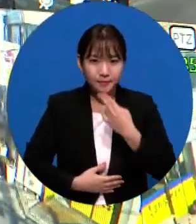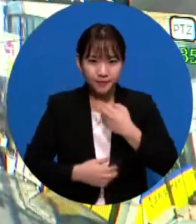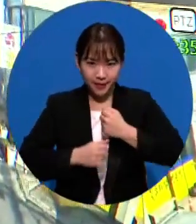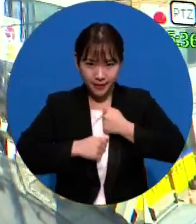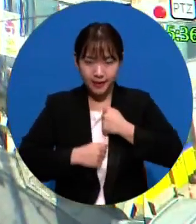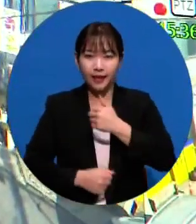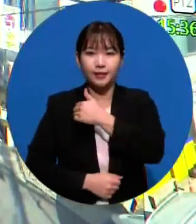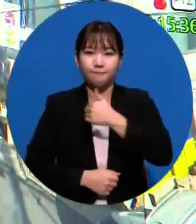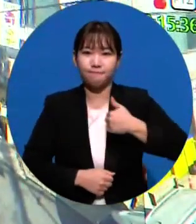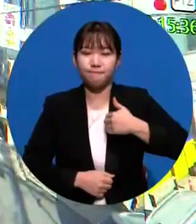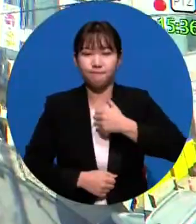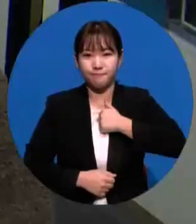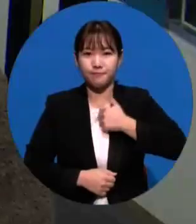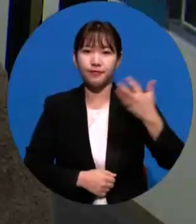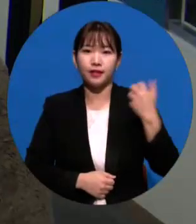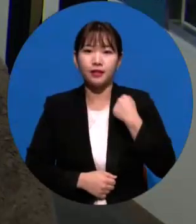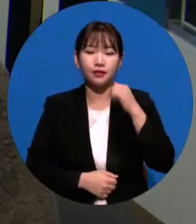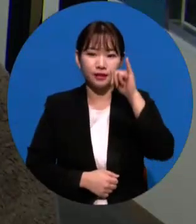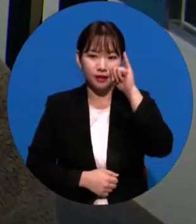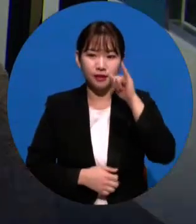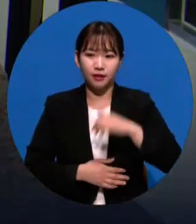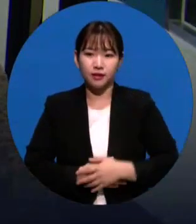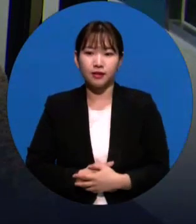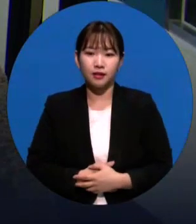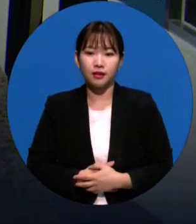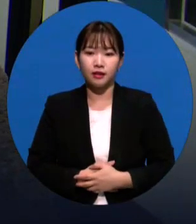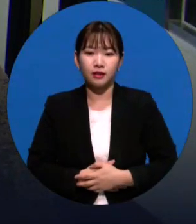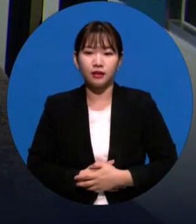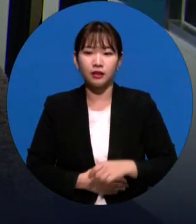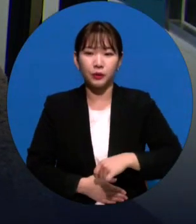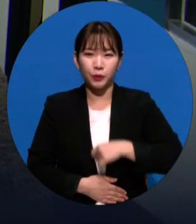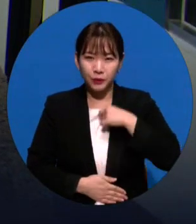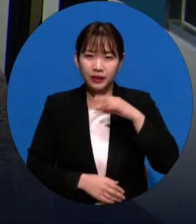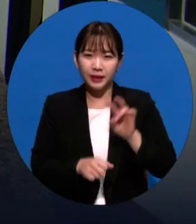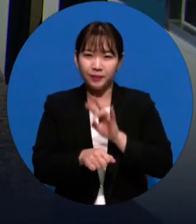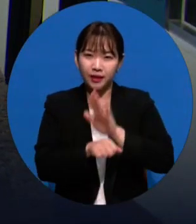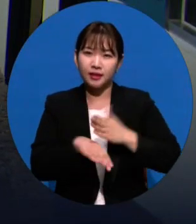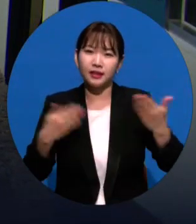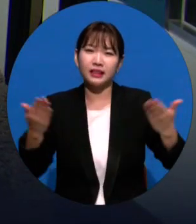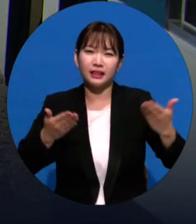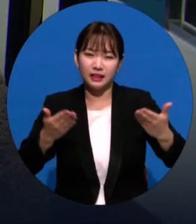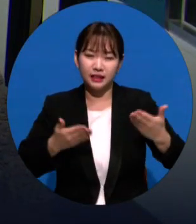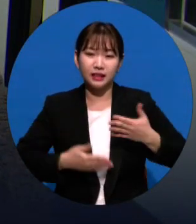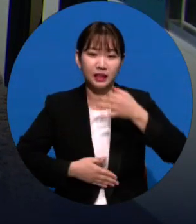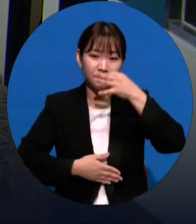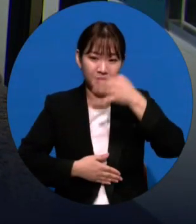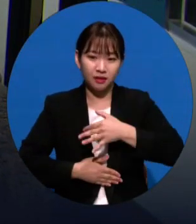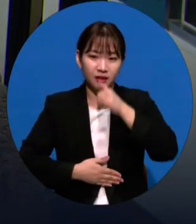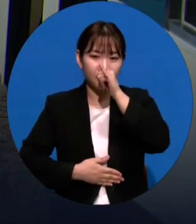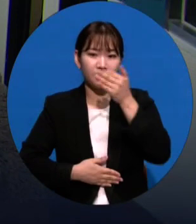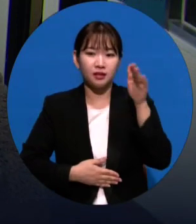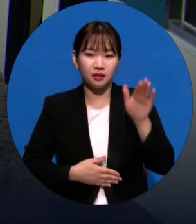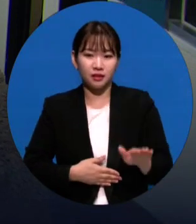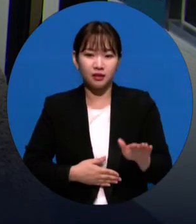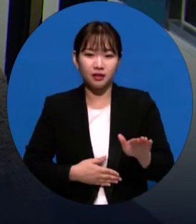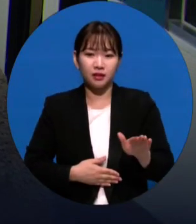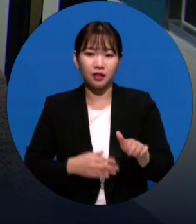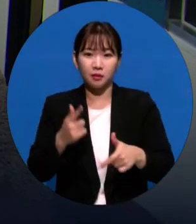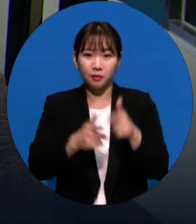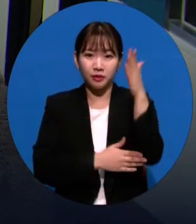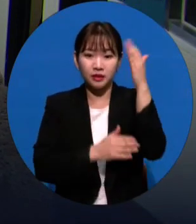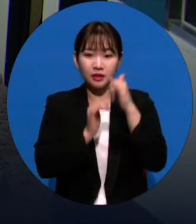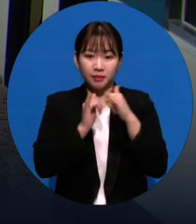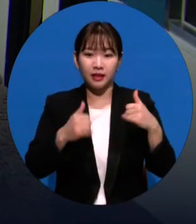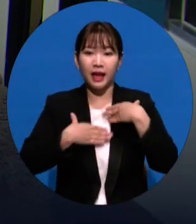지킨다는 자부심이 가득합니다. 솔직히 저희가 24시간 근무를 하면서 힘든 부분도 있지만 그